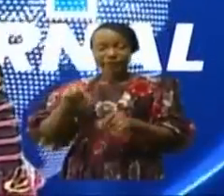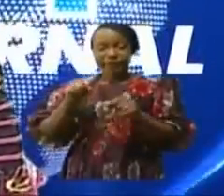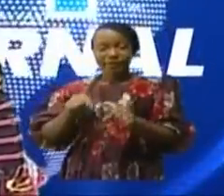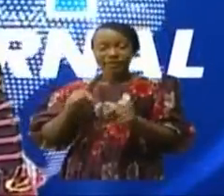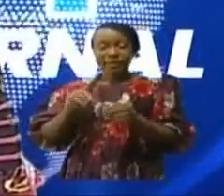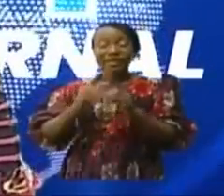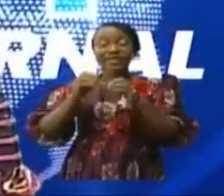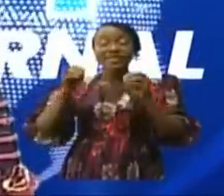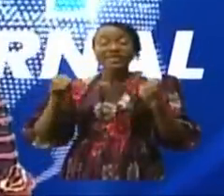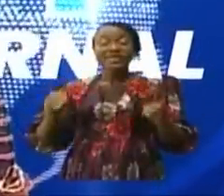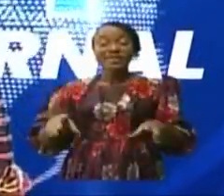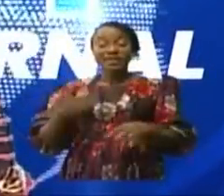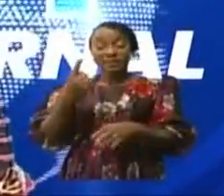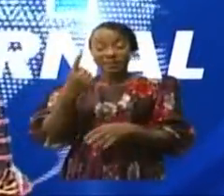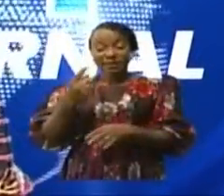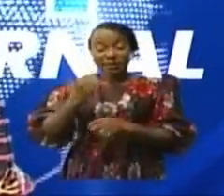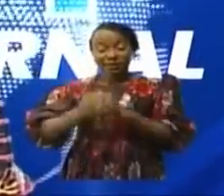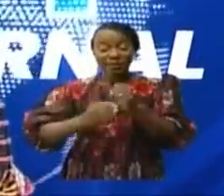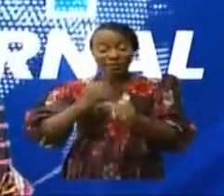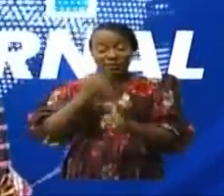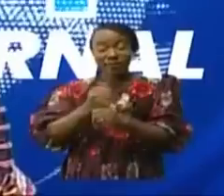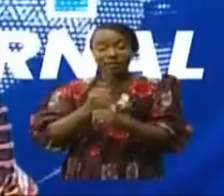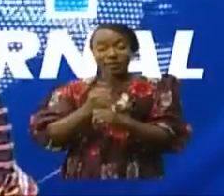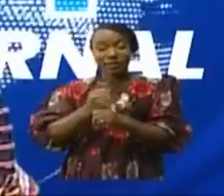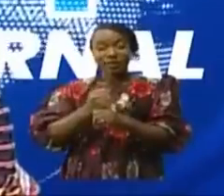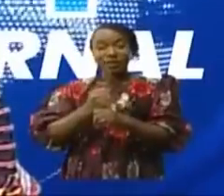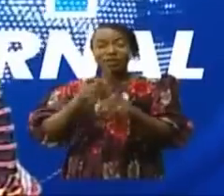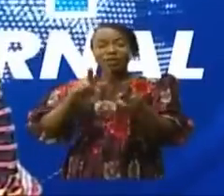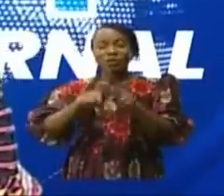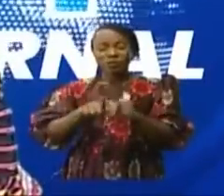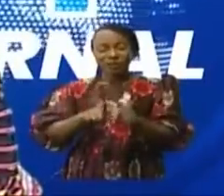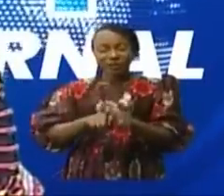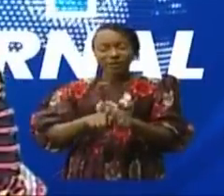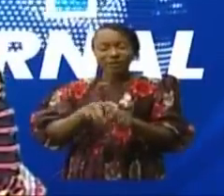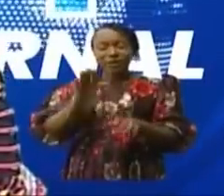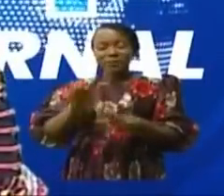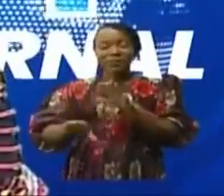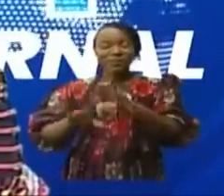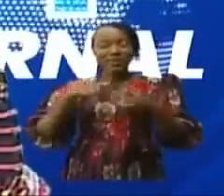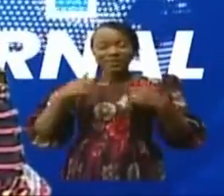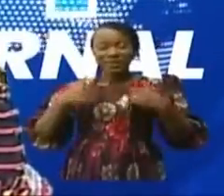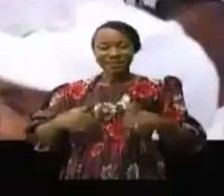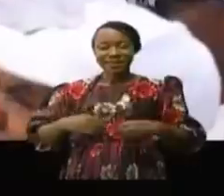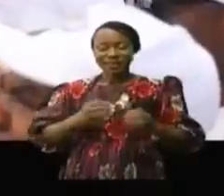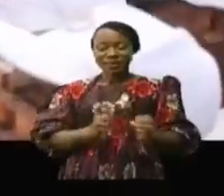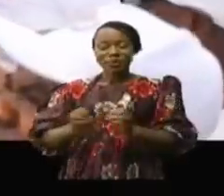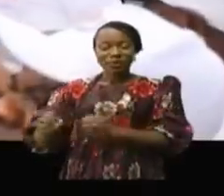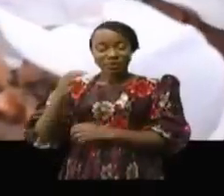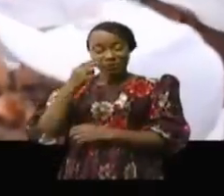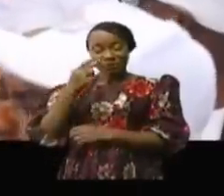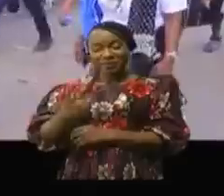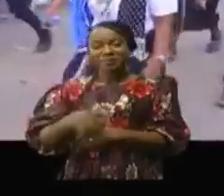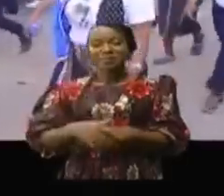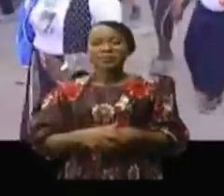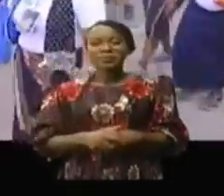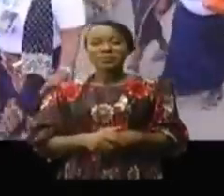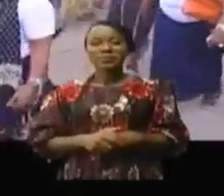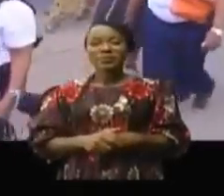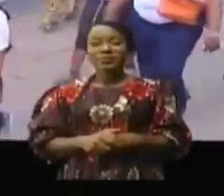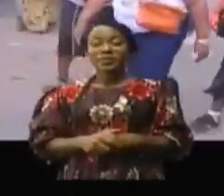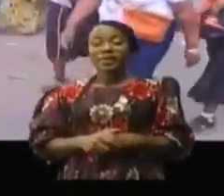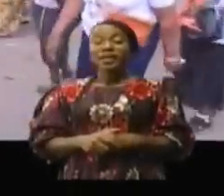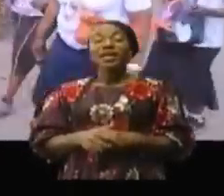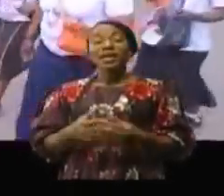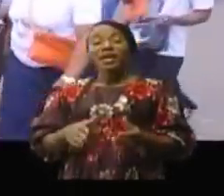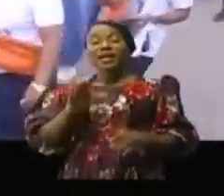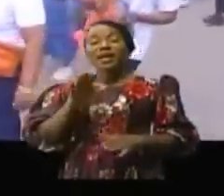les festivités de cet anniversaire. Une marche de santé a été organisée. Eric Abamba. Des kilomètres de